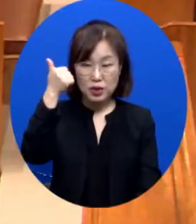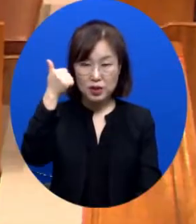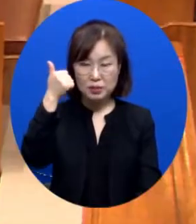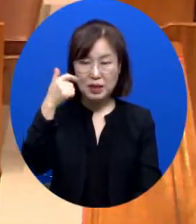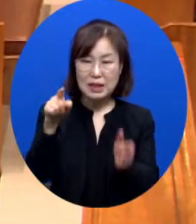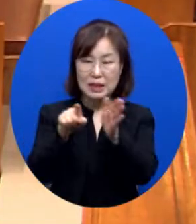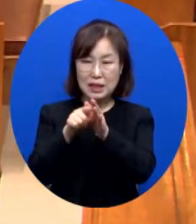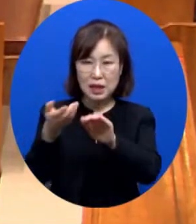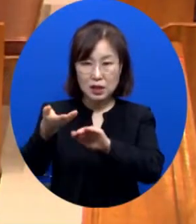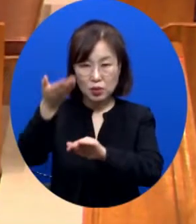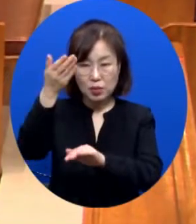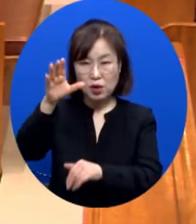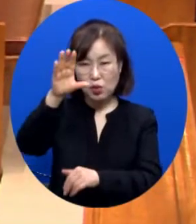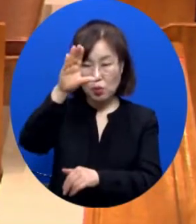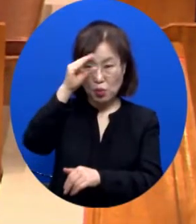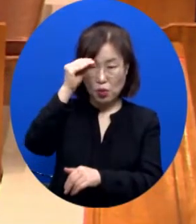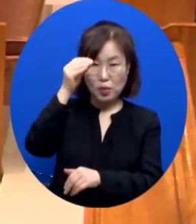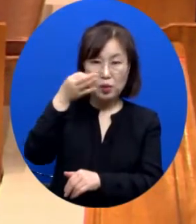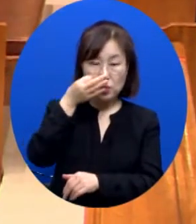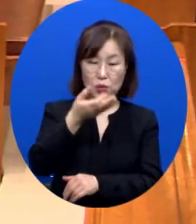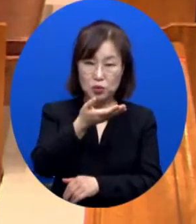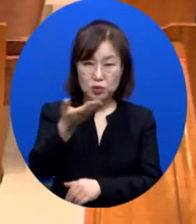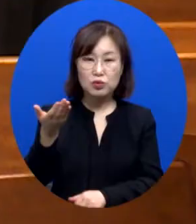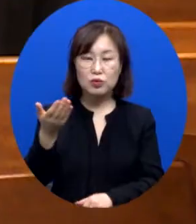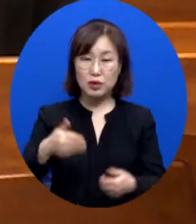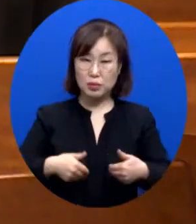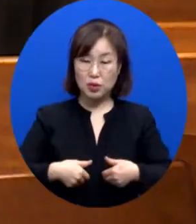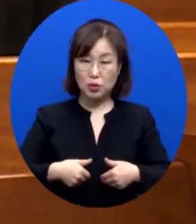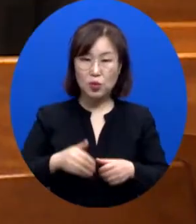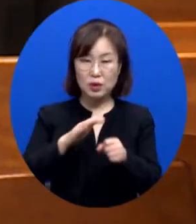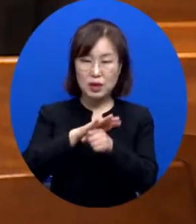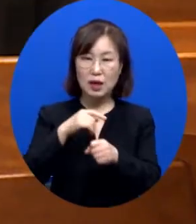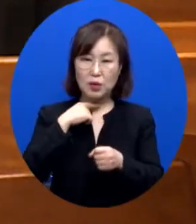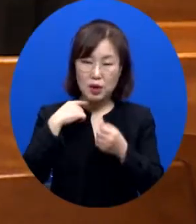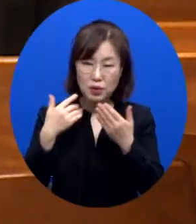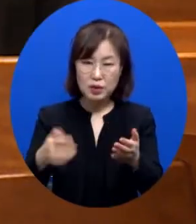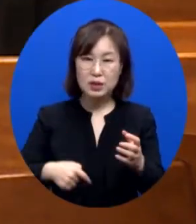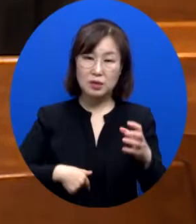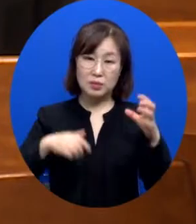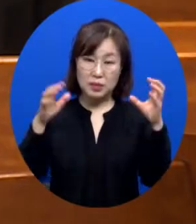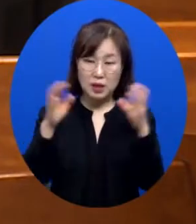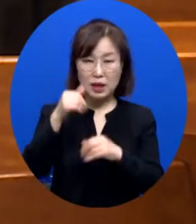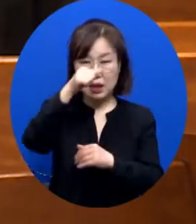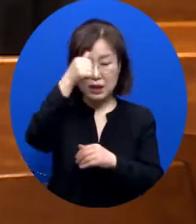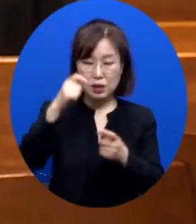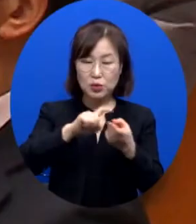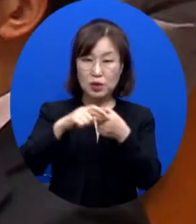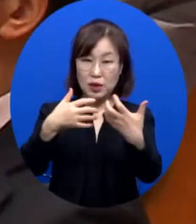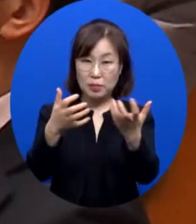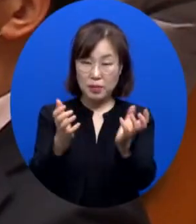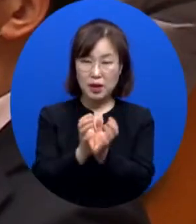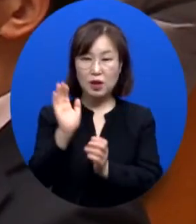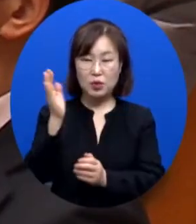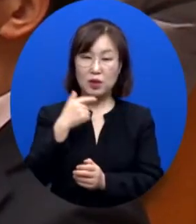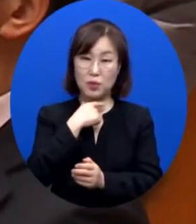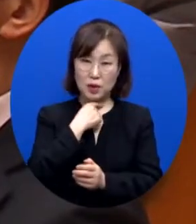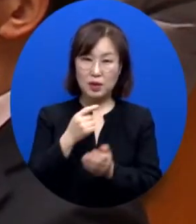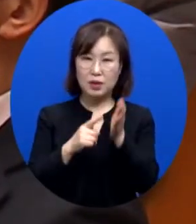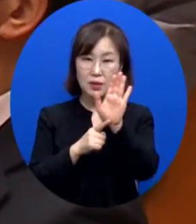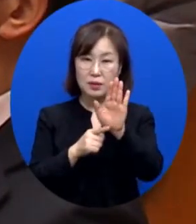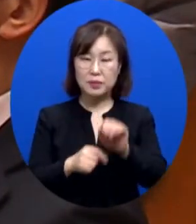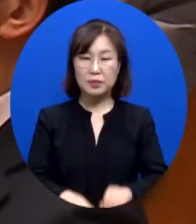선배로서 모범을 다해 전진해야 한다 며 사랑과 헌신으로 협력하는 장로 혈압 해가 되길 바란다 고 말했습니다